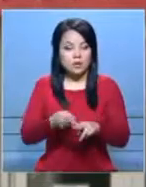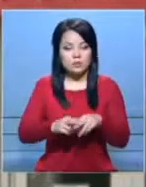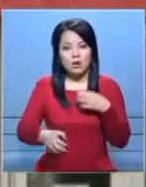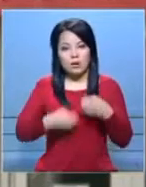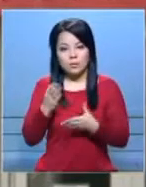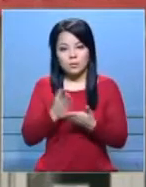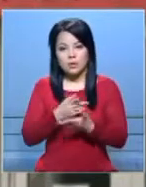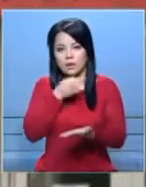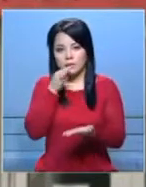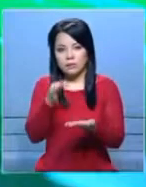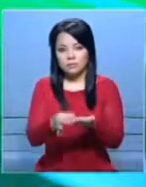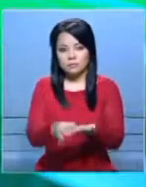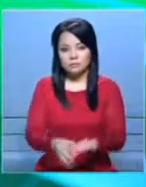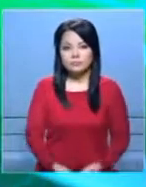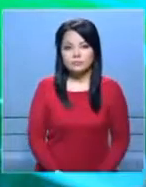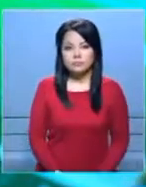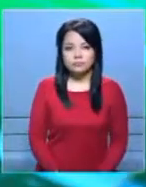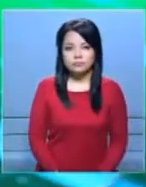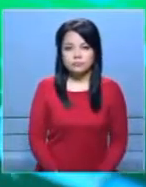бар.